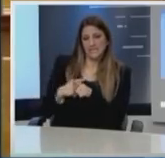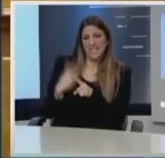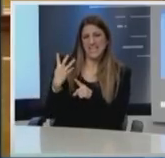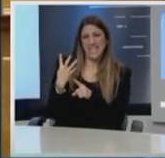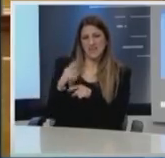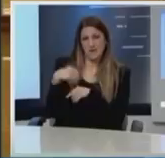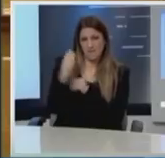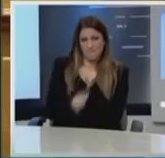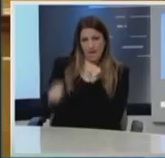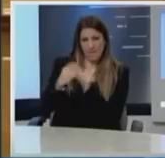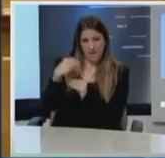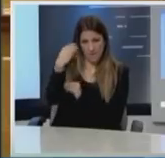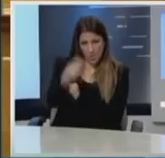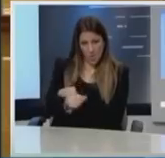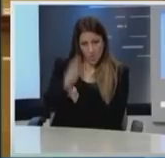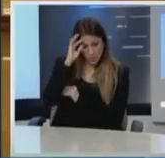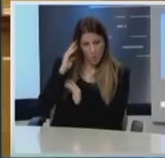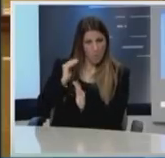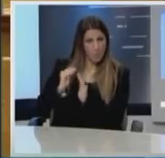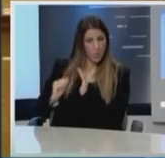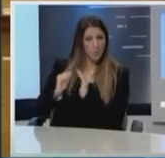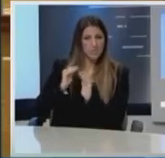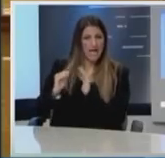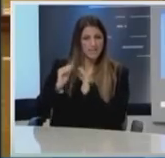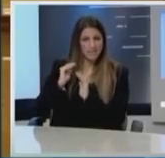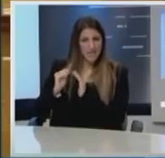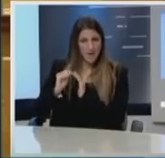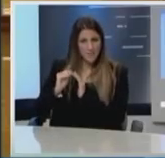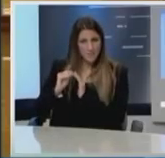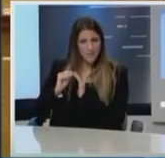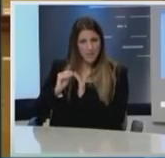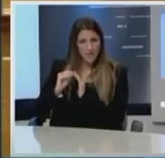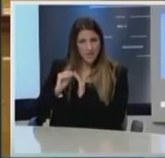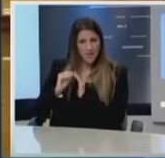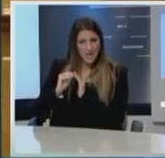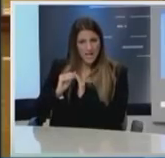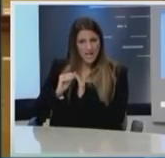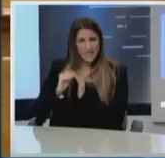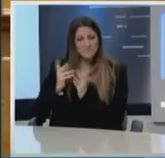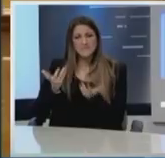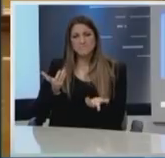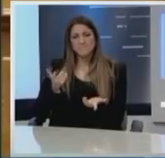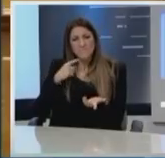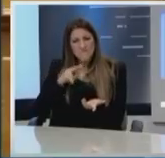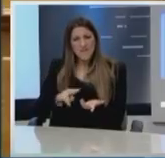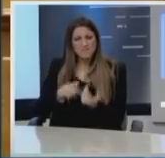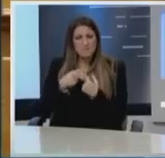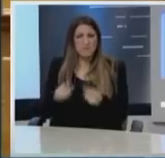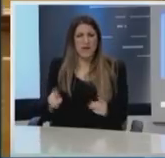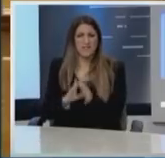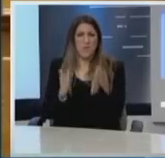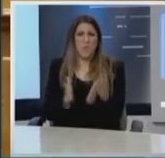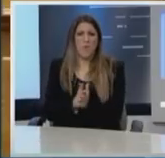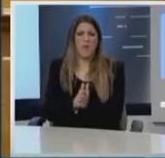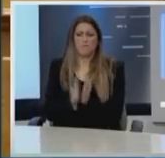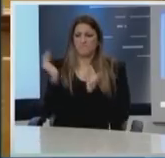καπέλο για να έχει το ακαταδίωκτο. Αναφέρεται στην Οβάρτης και μας λέει ότι δεν υπάρχει διαδρομή χρήματος. Δεν πρέπει